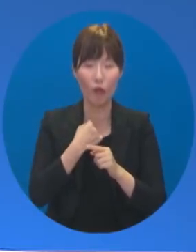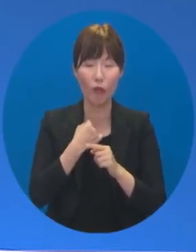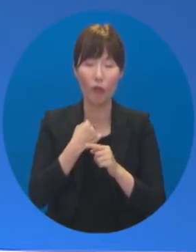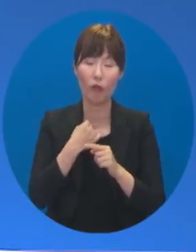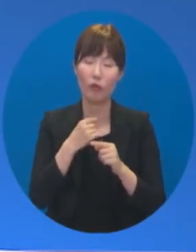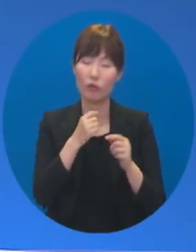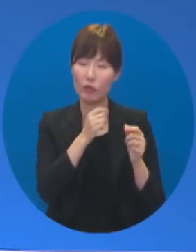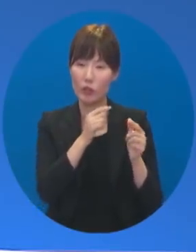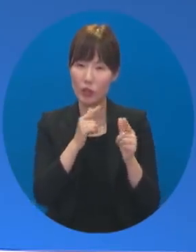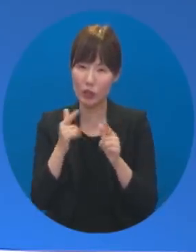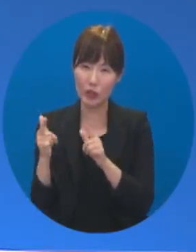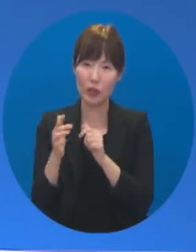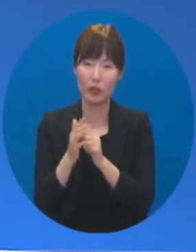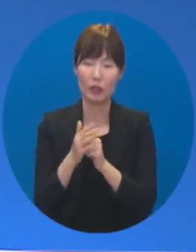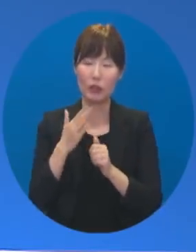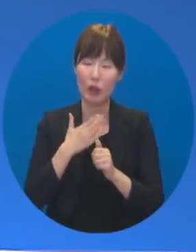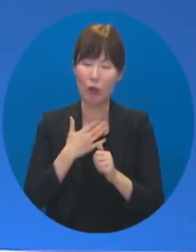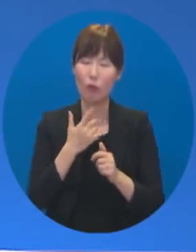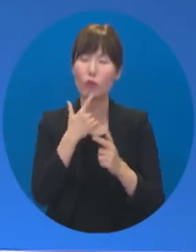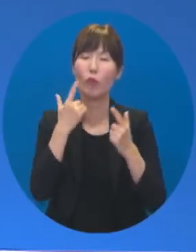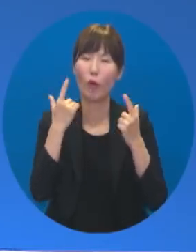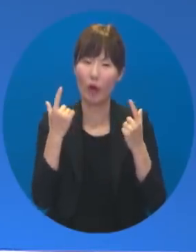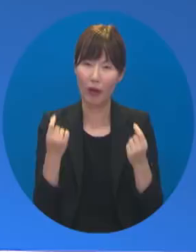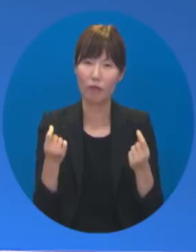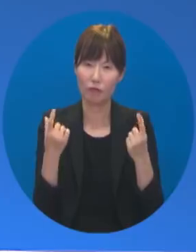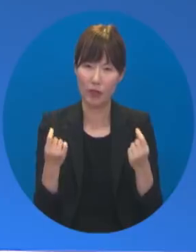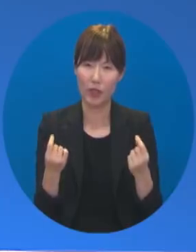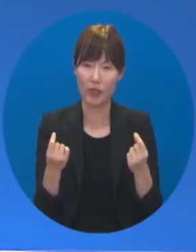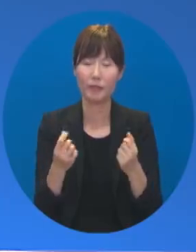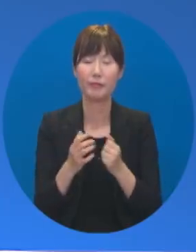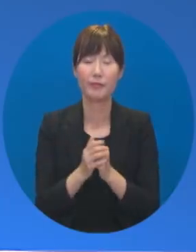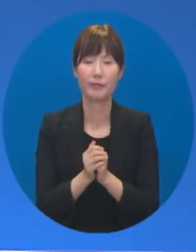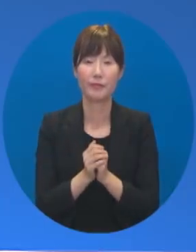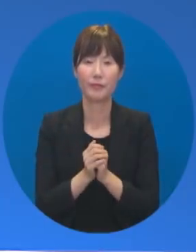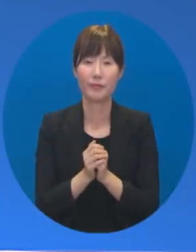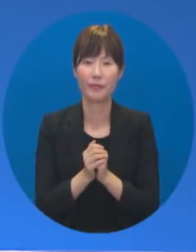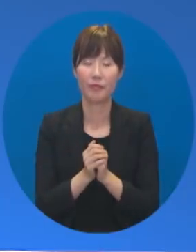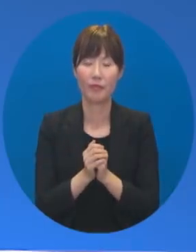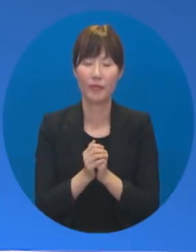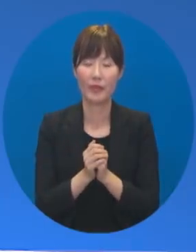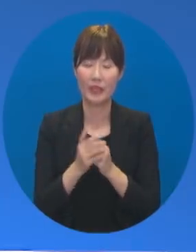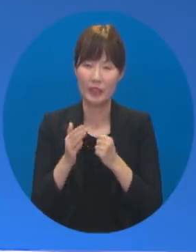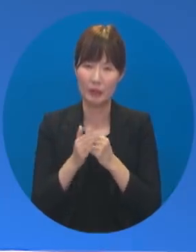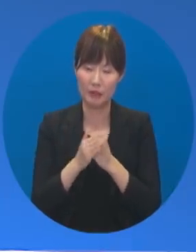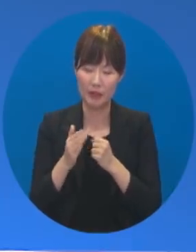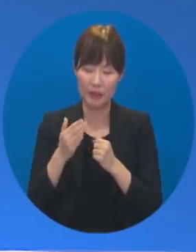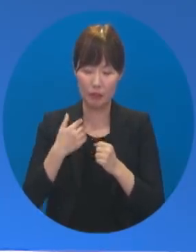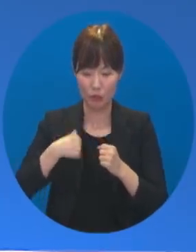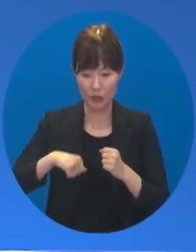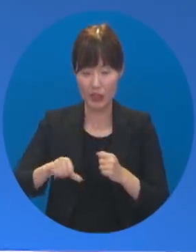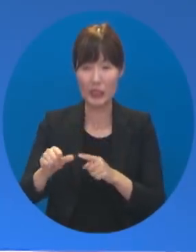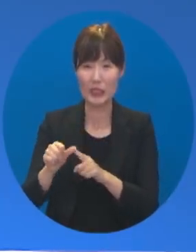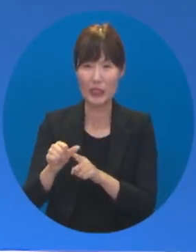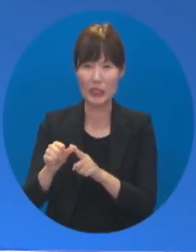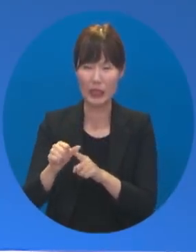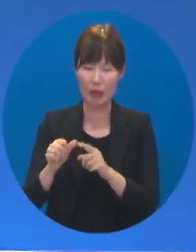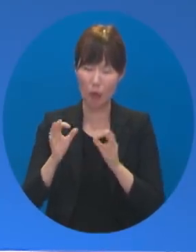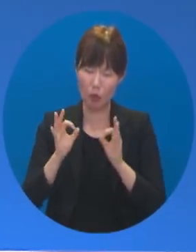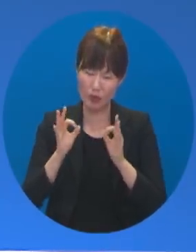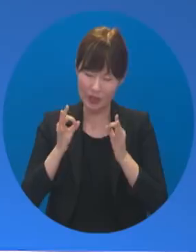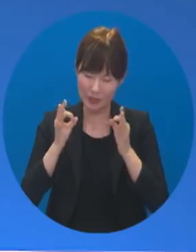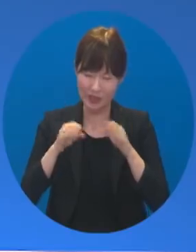같이 표현되는구나. 그래서 원기를 제가 있는 최대한 마음을 다해서 온 힘을